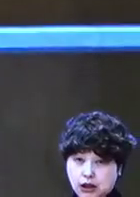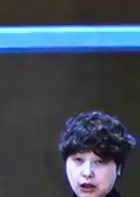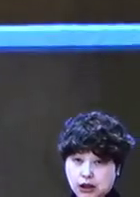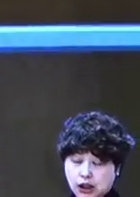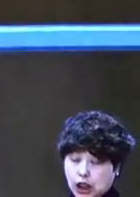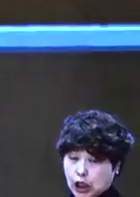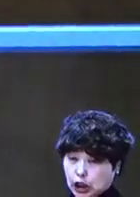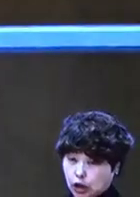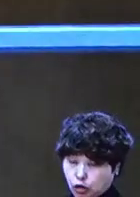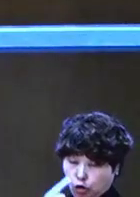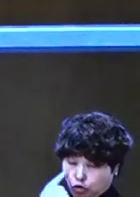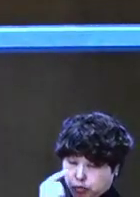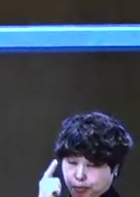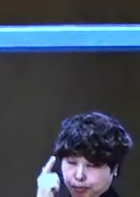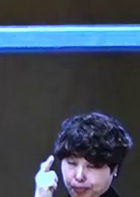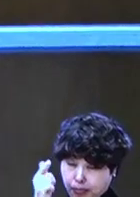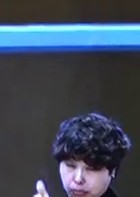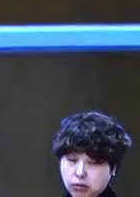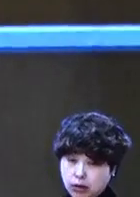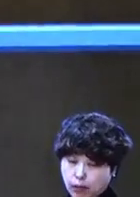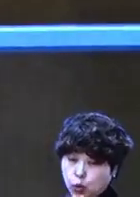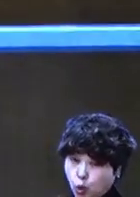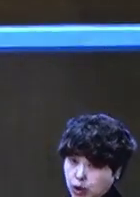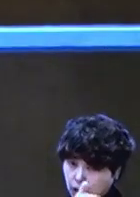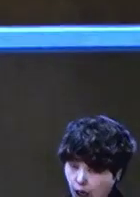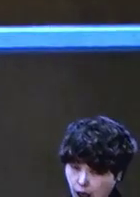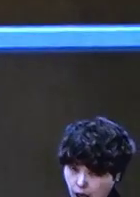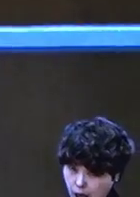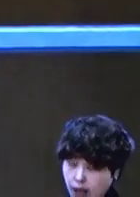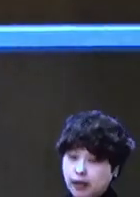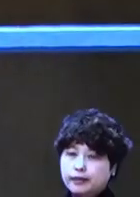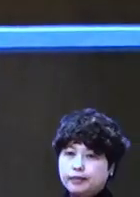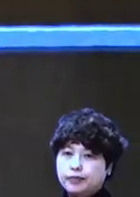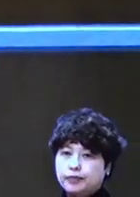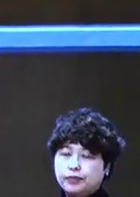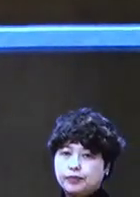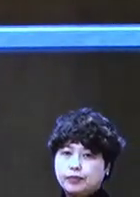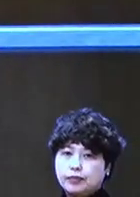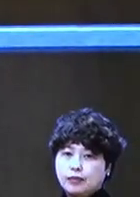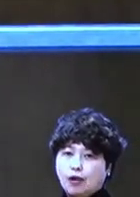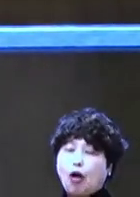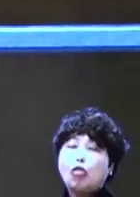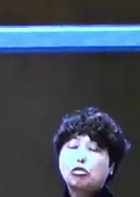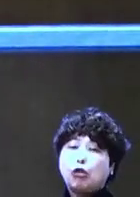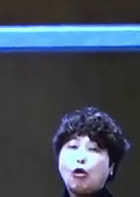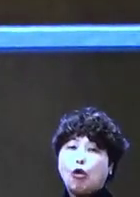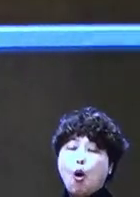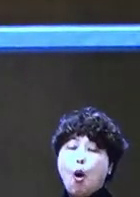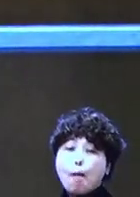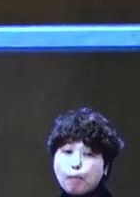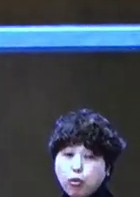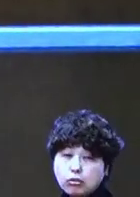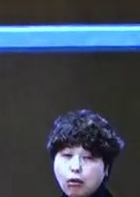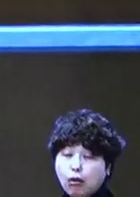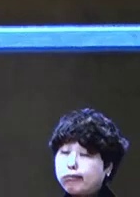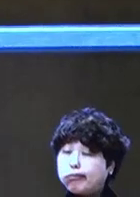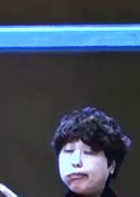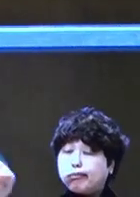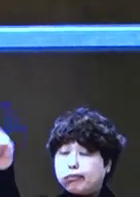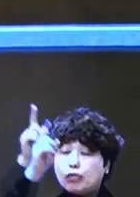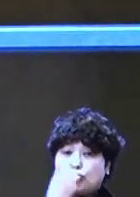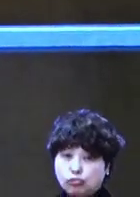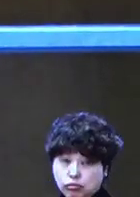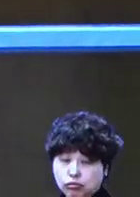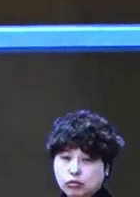정치하는 건 도지사로 인해 역점 산업은 산으로 가고 민간 사업자의 부도덕한